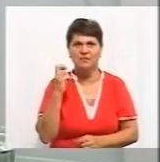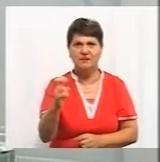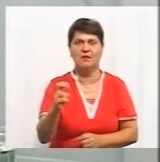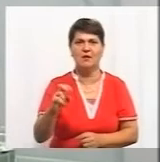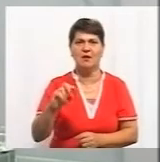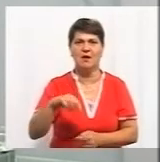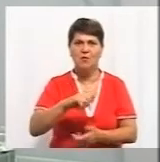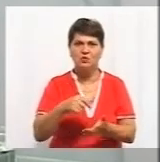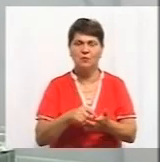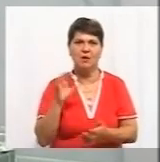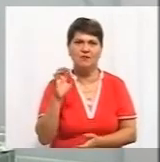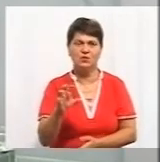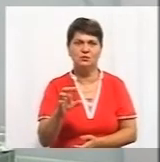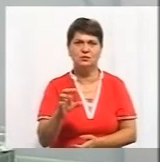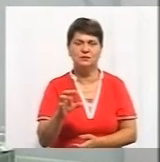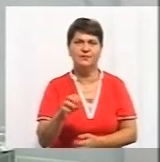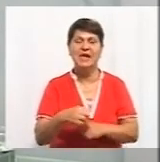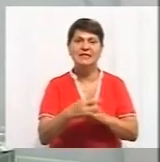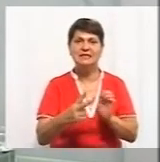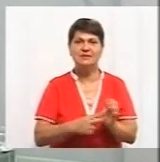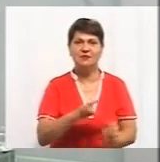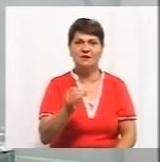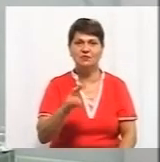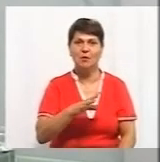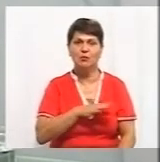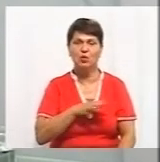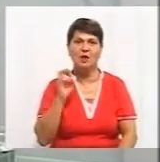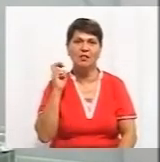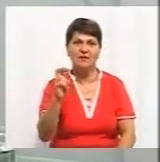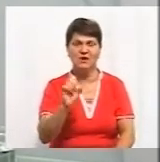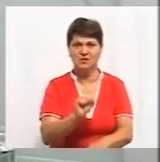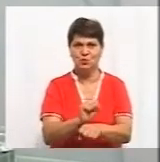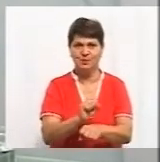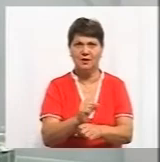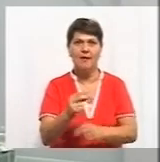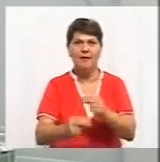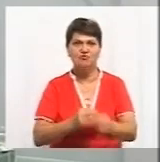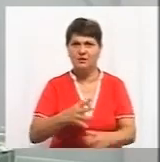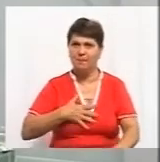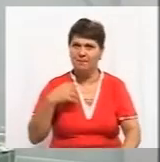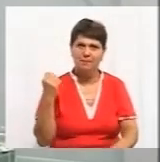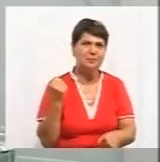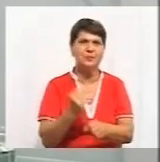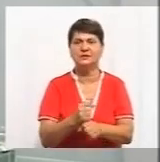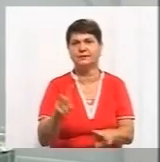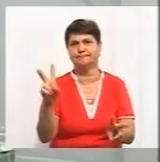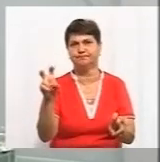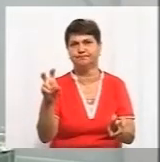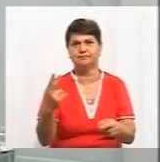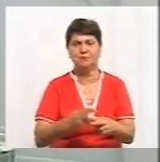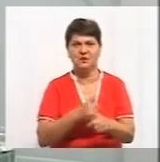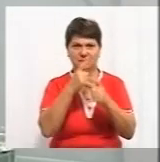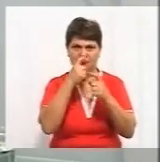муніципальних автобусів. 17 червня у Вінниці був зупинений рух трамваїв через принципового в лапках пасажира без